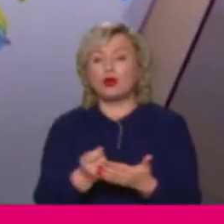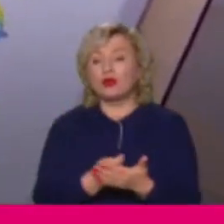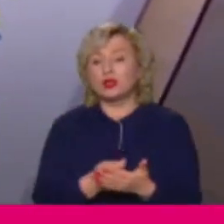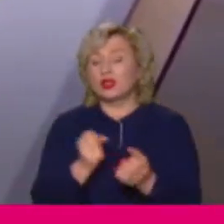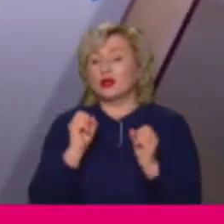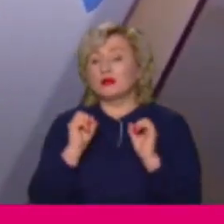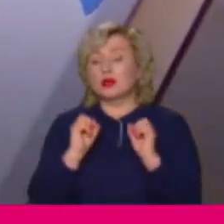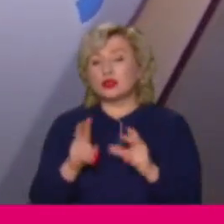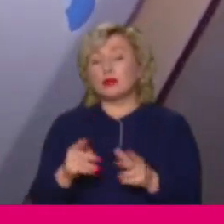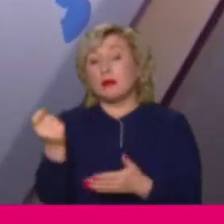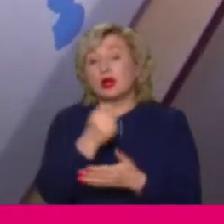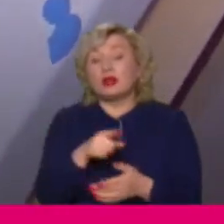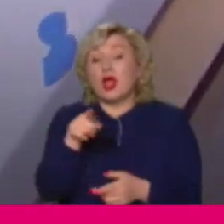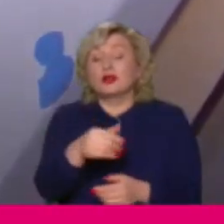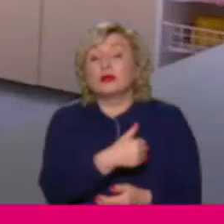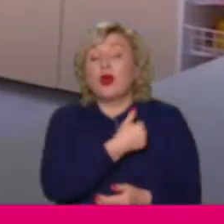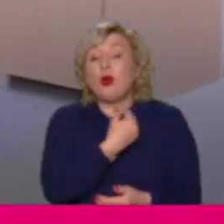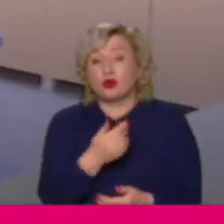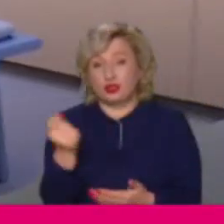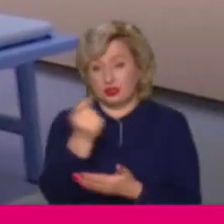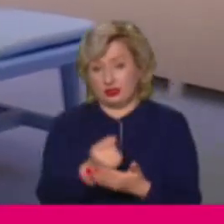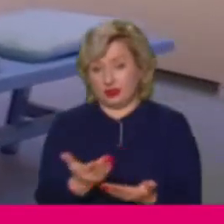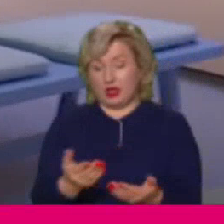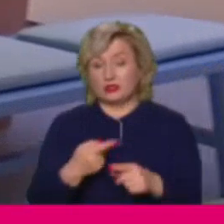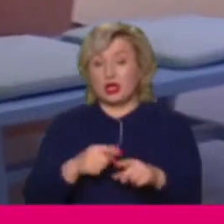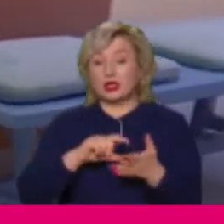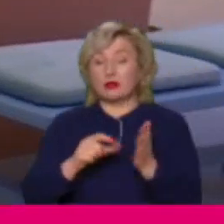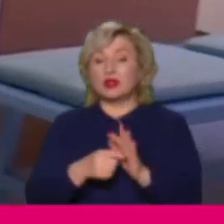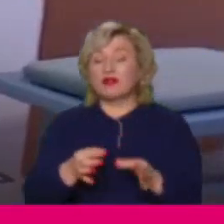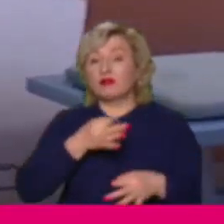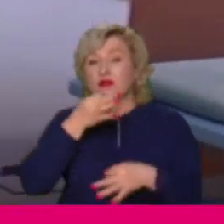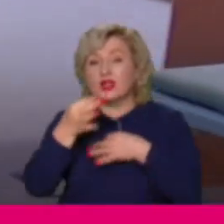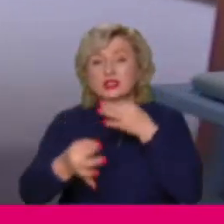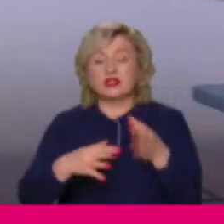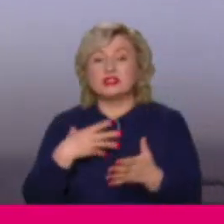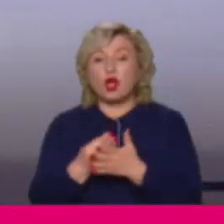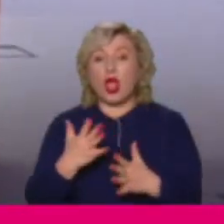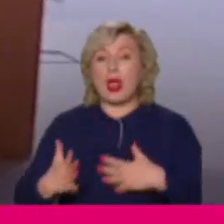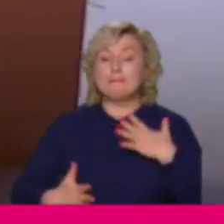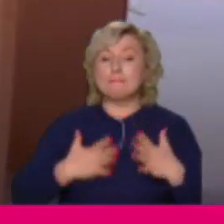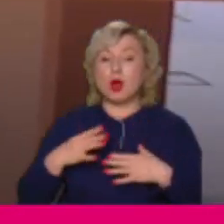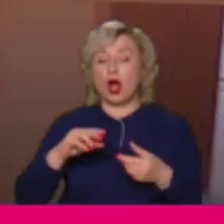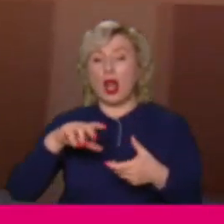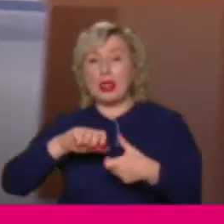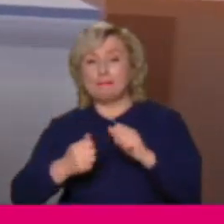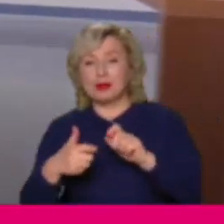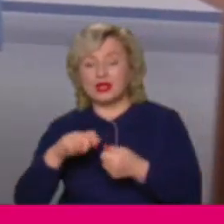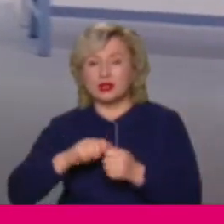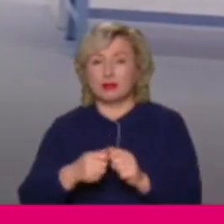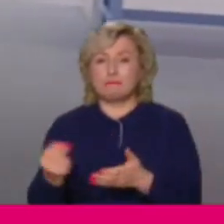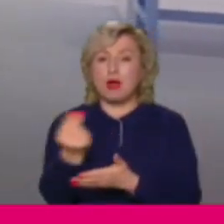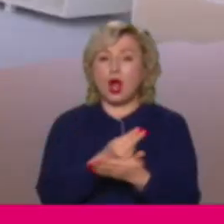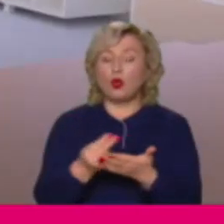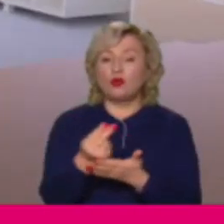будеш малювати, як тобі хочеться. Ця кімната про те, аби висловити свої емоції, ліпити, малювати, що завгодно